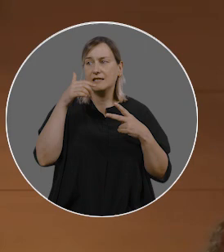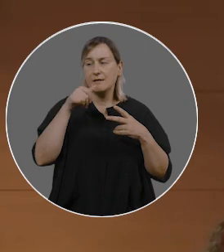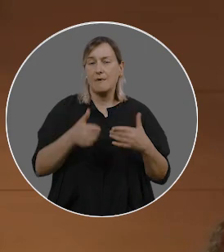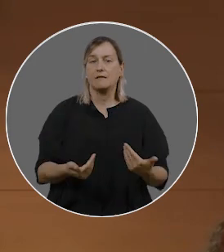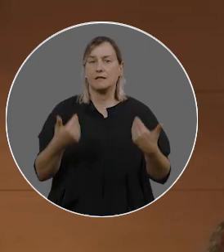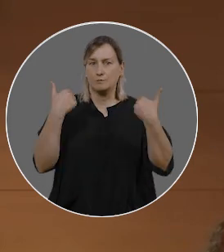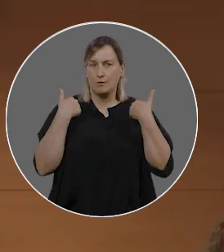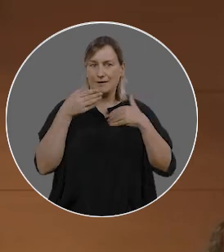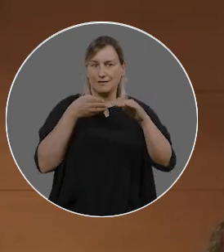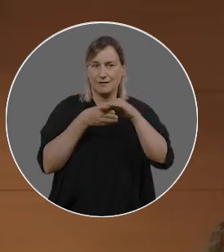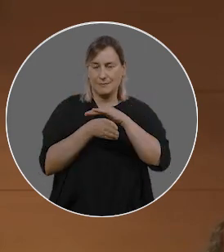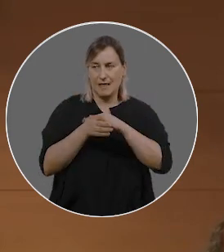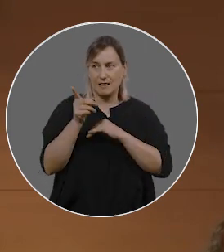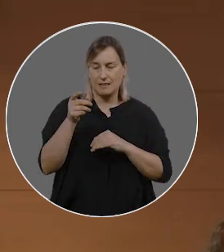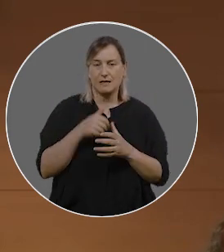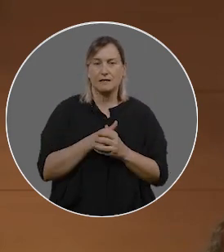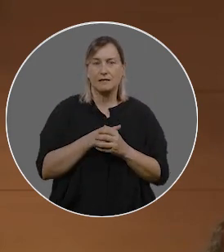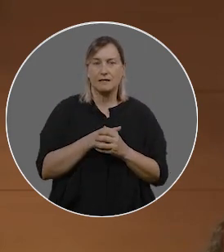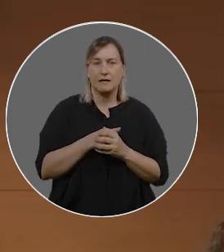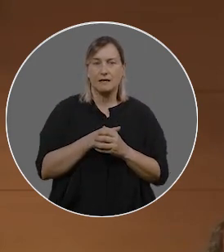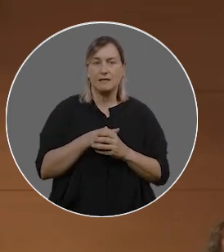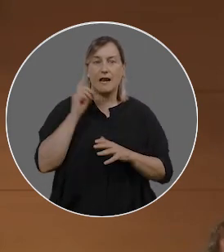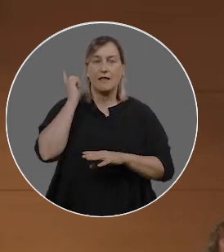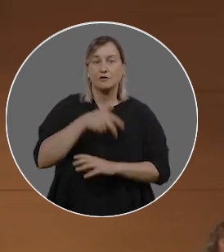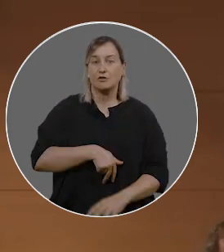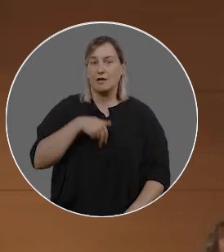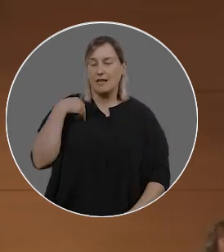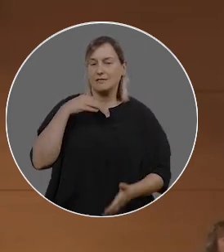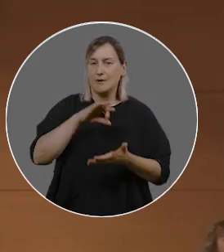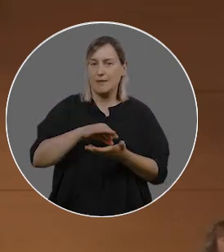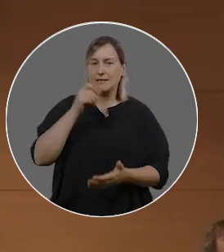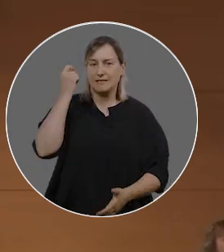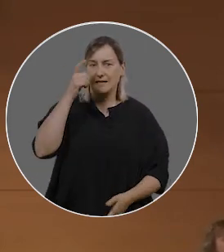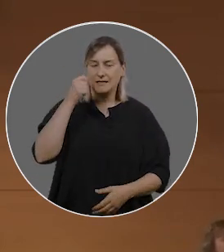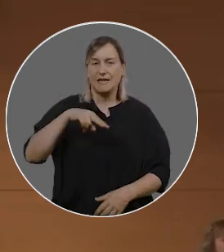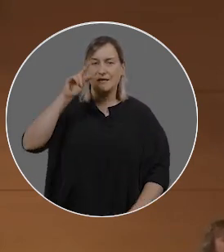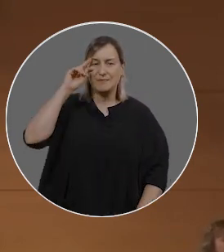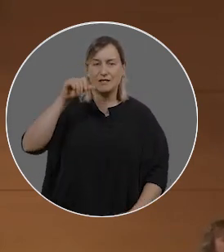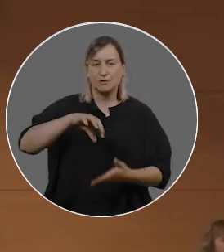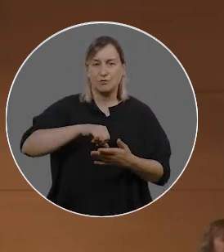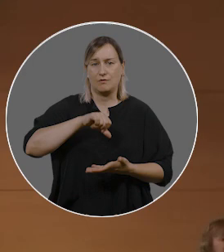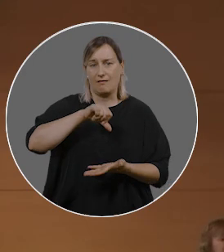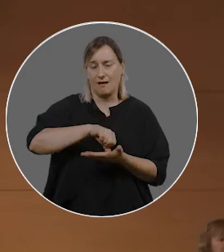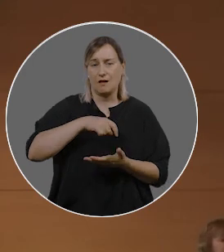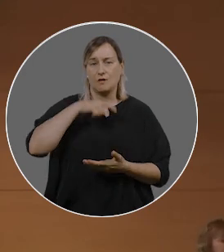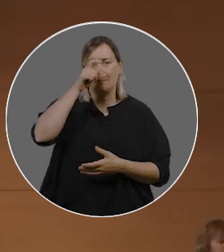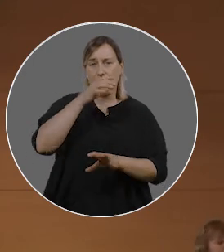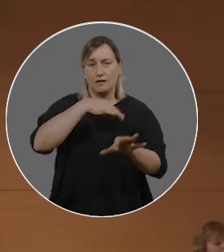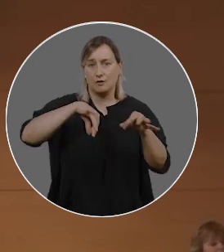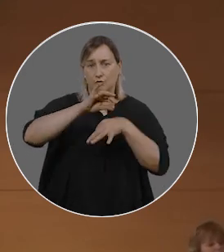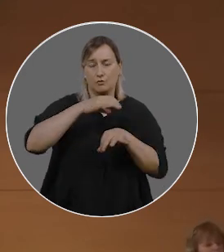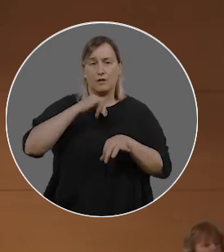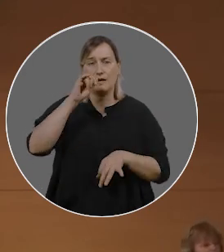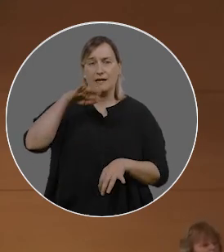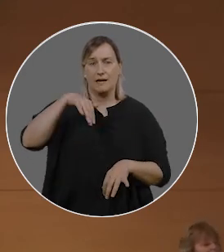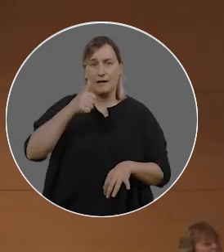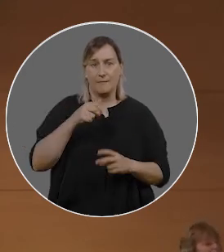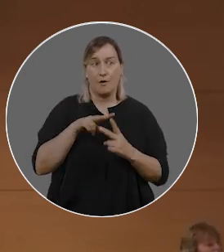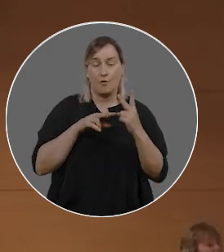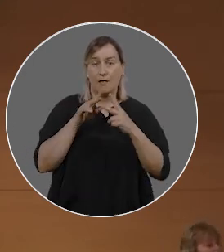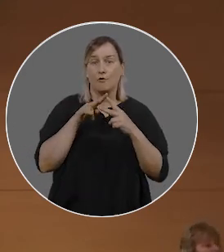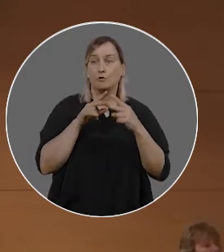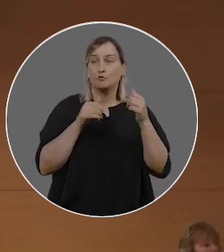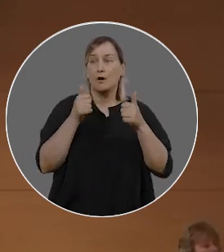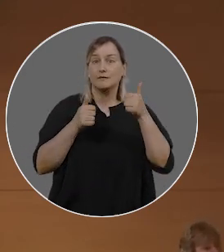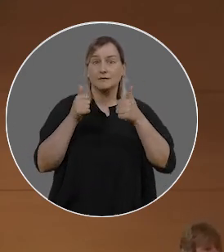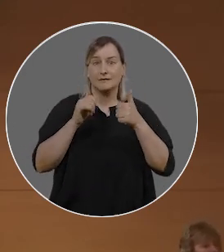la Gemma és la responsable d'accessibilitat de la Direcció General de Serveis Digitals i Experiència Ciutadana, la persona que ha substituït a la Irema. Una de